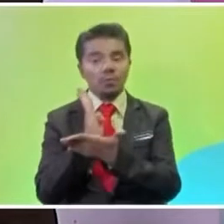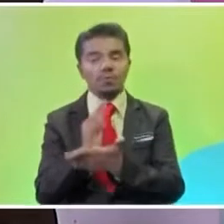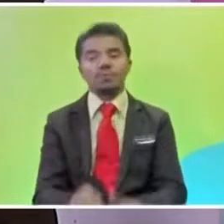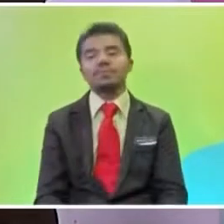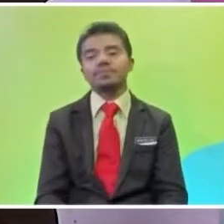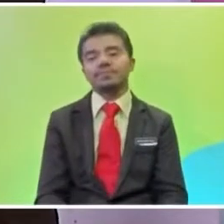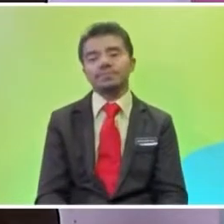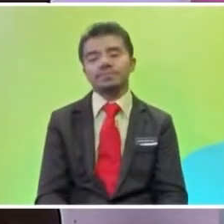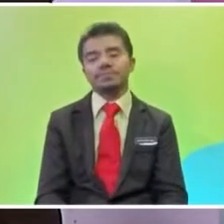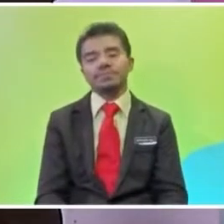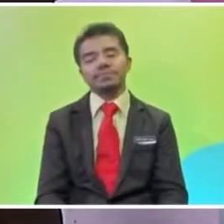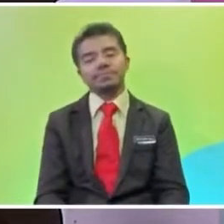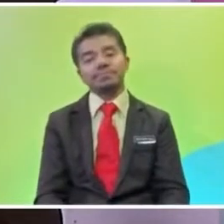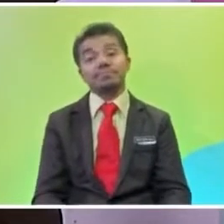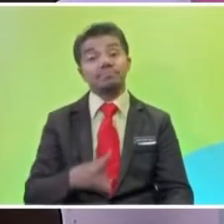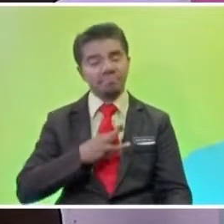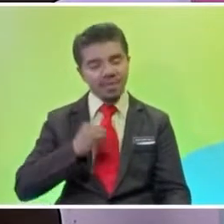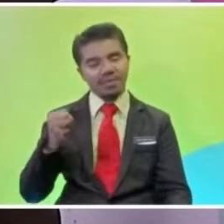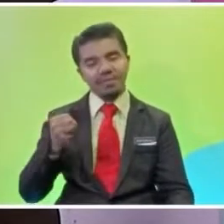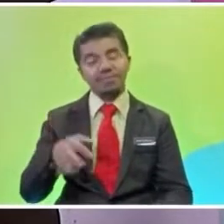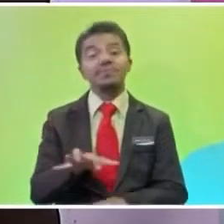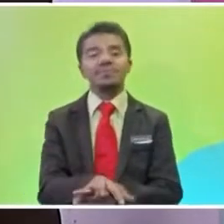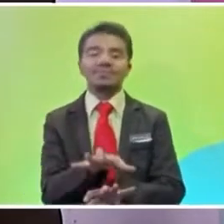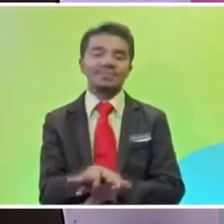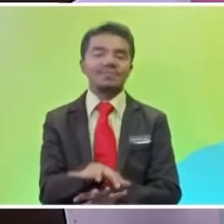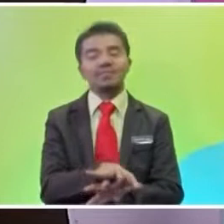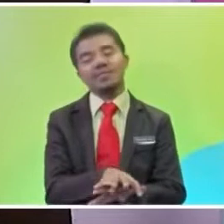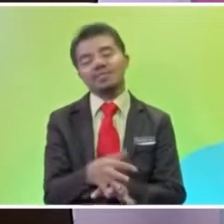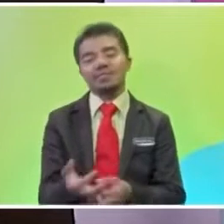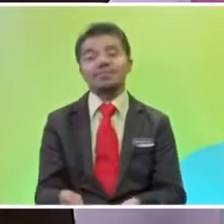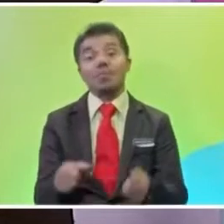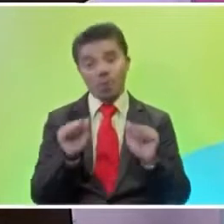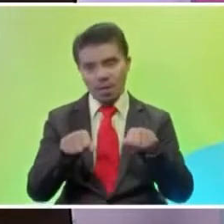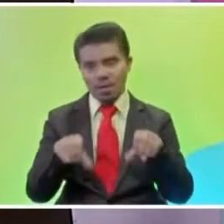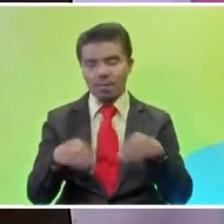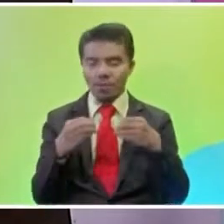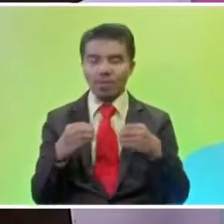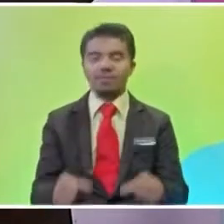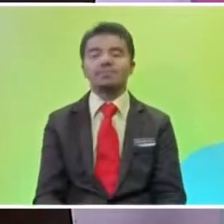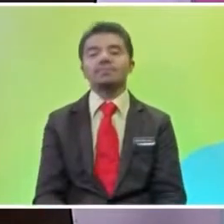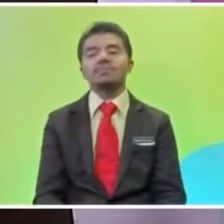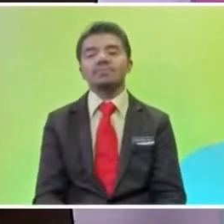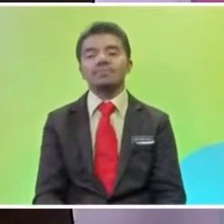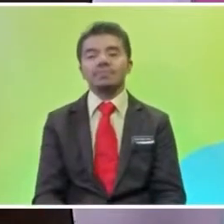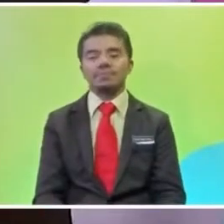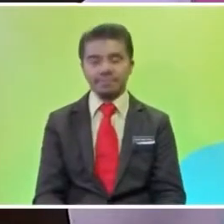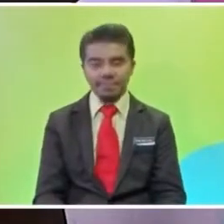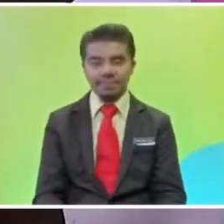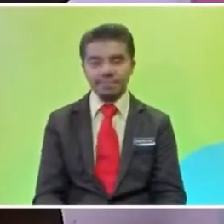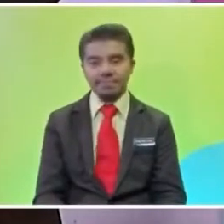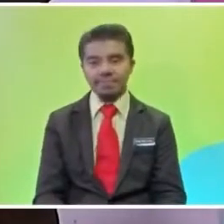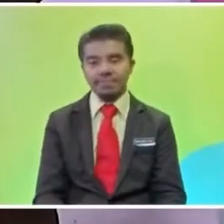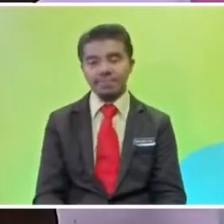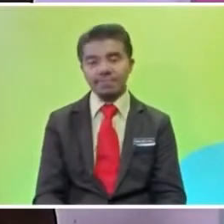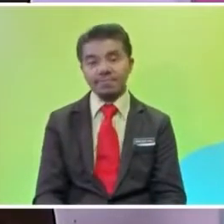menyediakan kayak ucapan supaya benda itu bagi dia dibeli enggak hias kayak ucapkan dia malu-ma itu boleh disampaikan dengan jelas ada